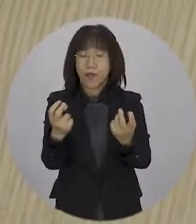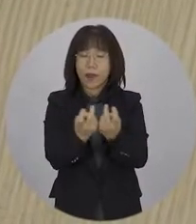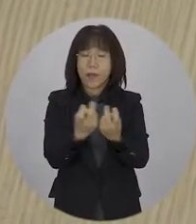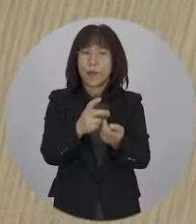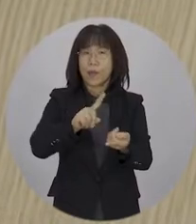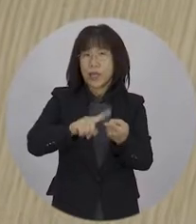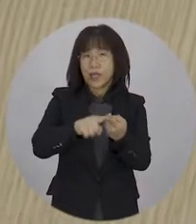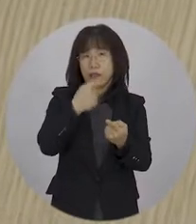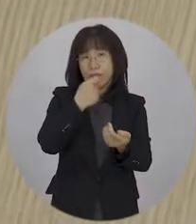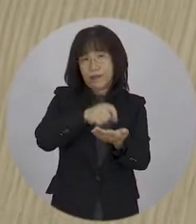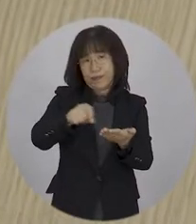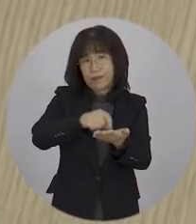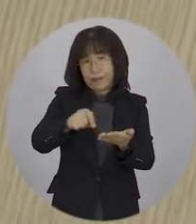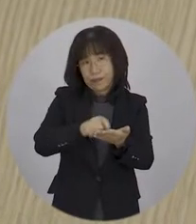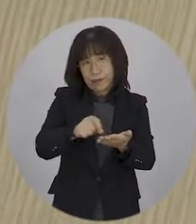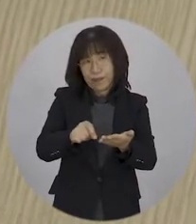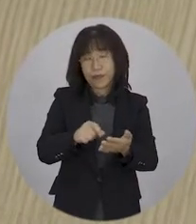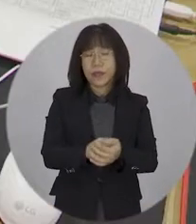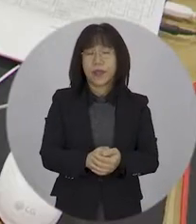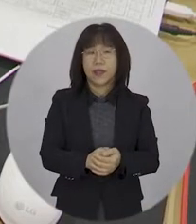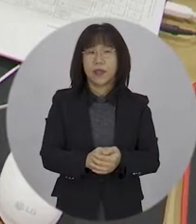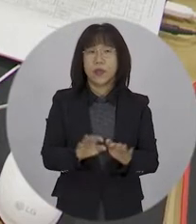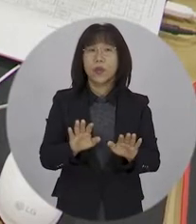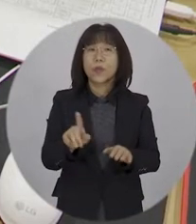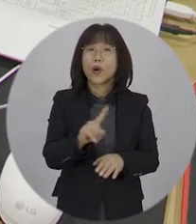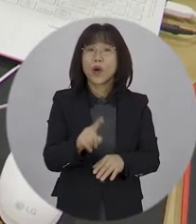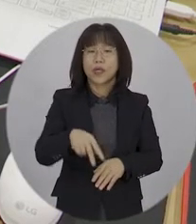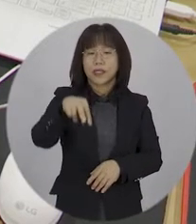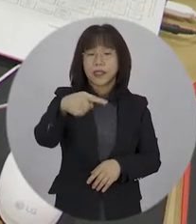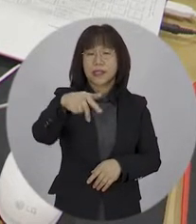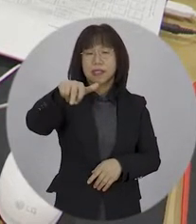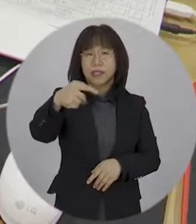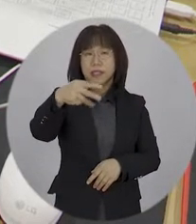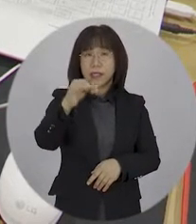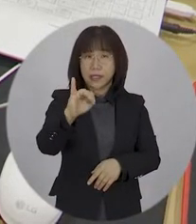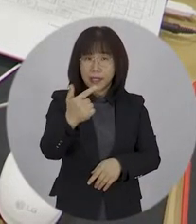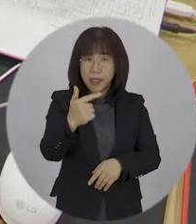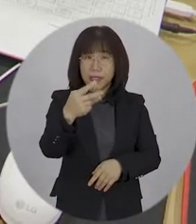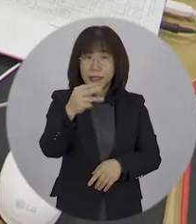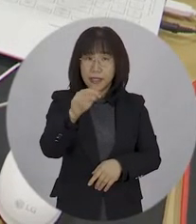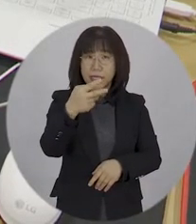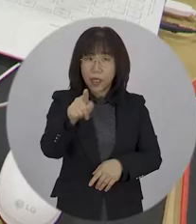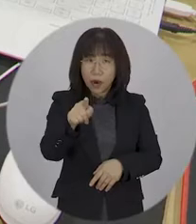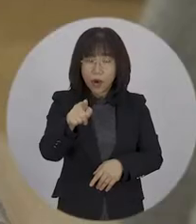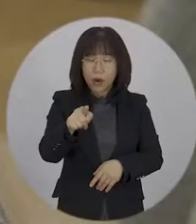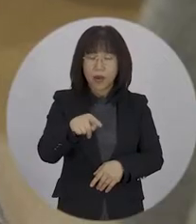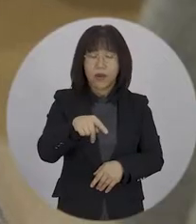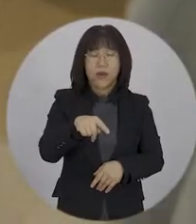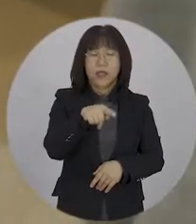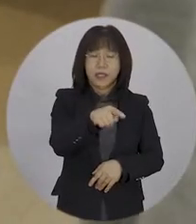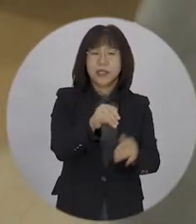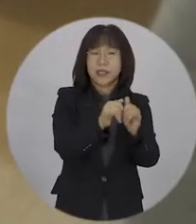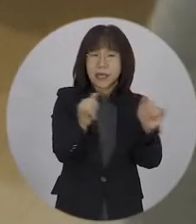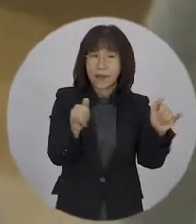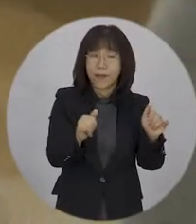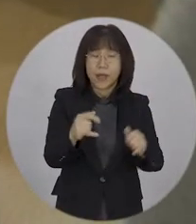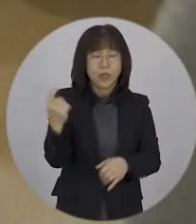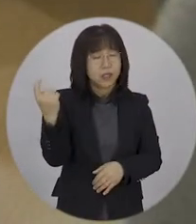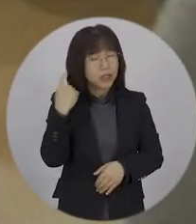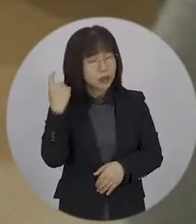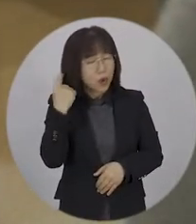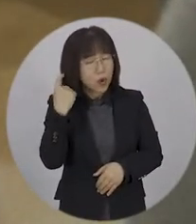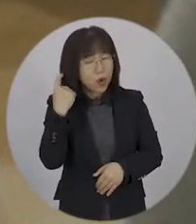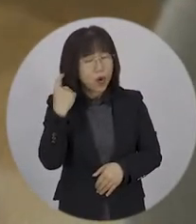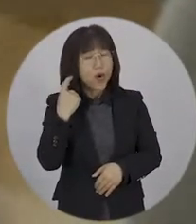사용법을 담았습니다. 또한 스크린리더 프로그램을 사용하는 시각장애인 직원이 편리하게 사용할 수 있도록